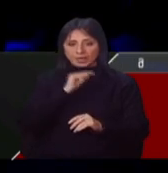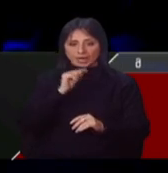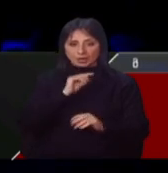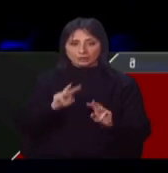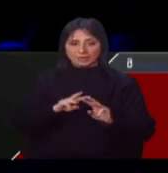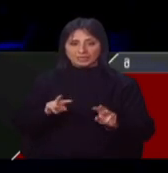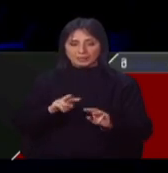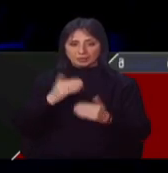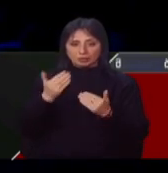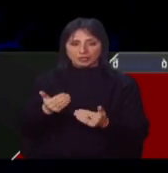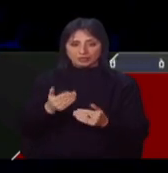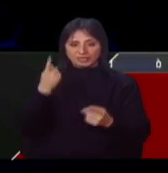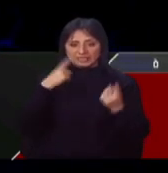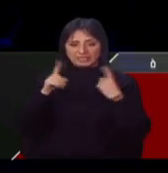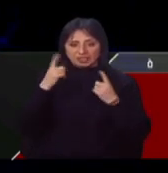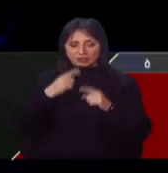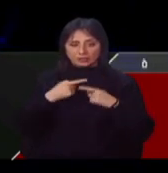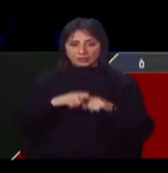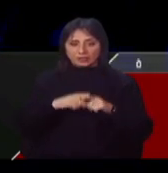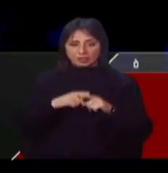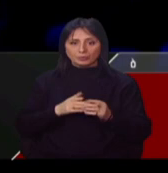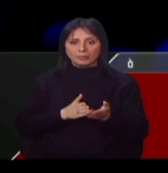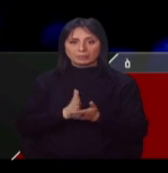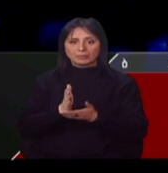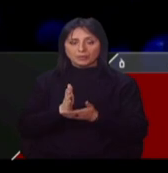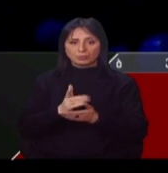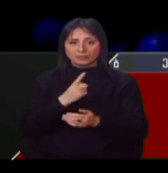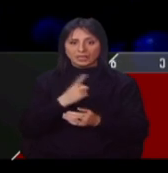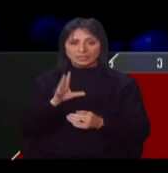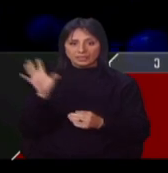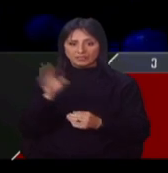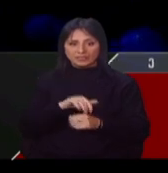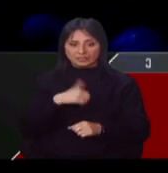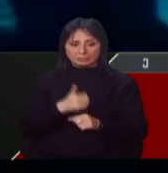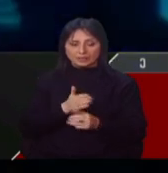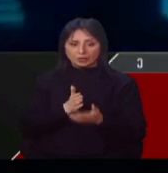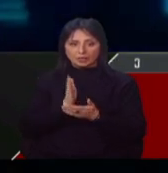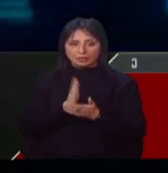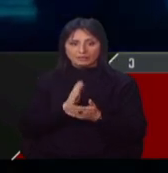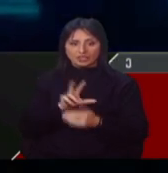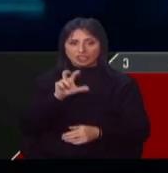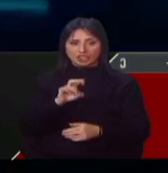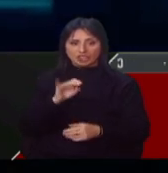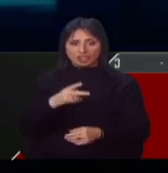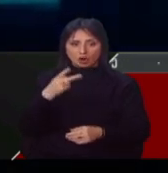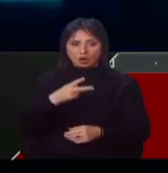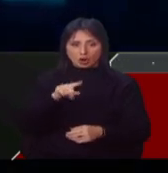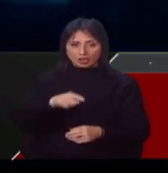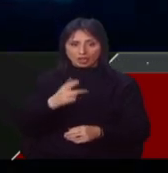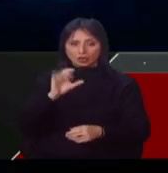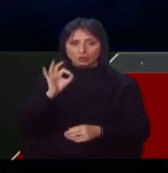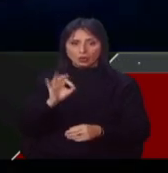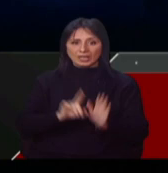ეკონომიკის სამინისტროსთვის ინოვაციების და ტექნოლოგიების მიმართულება ერთ-ერთი ყველაზე პრიორიტეტულია. ჯიტა 2.0 არის სწორედ